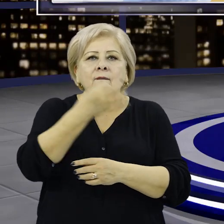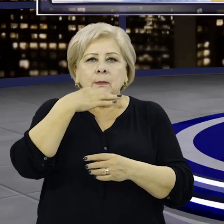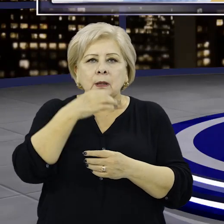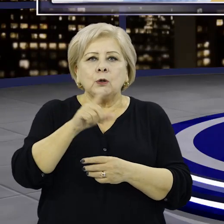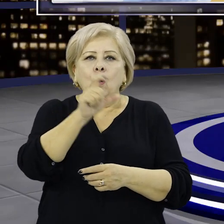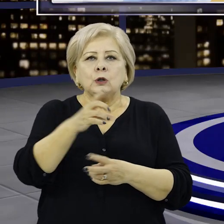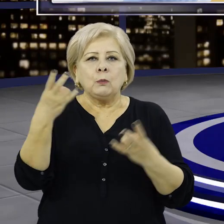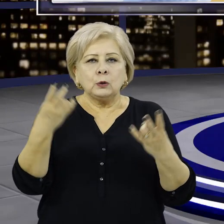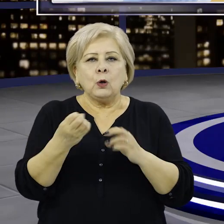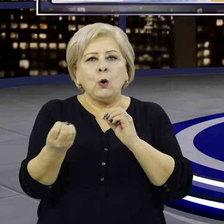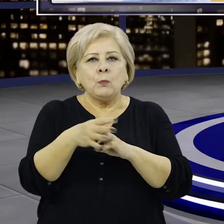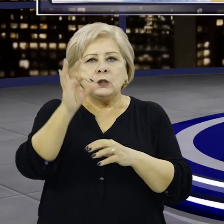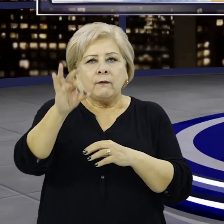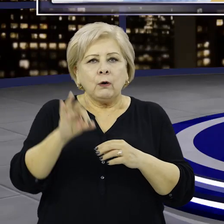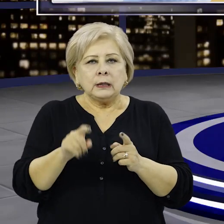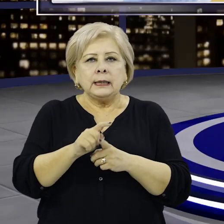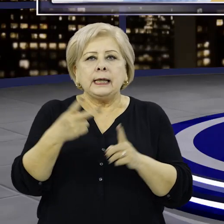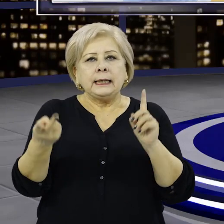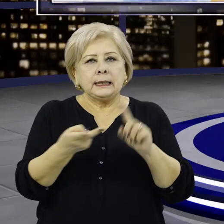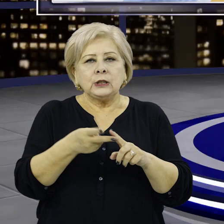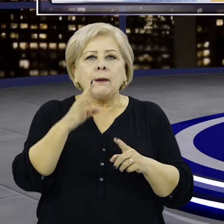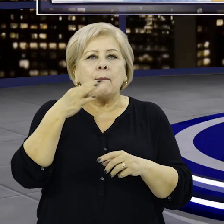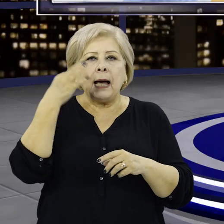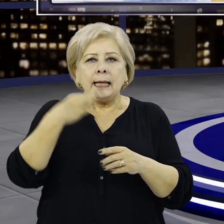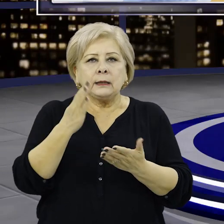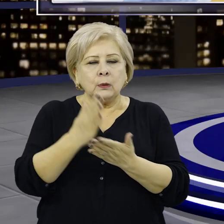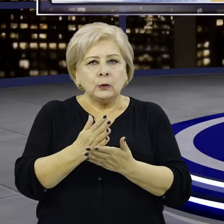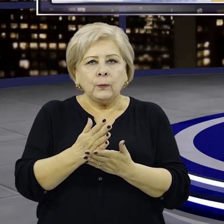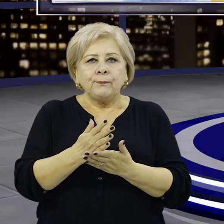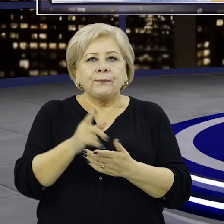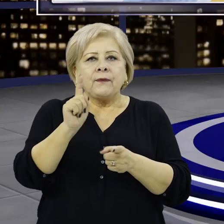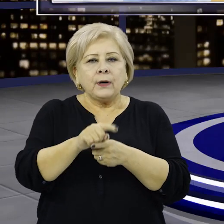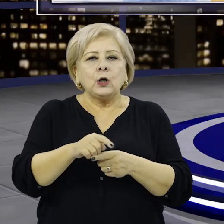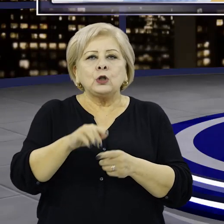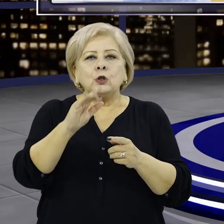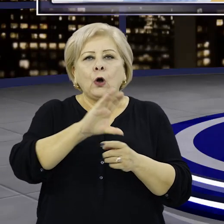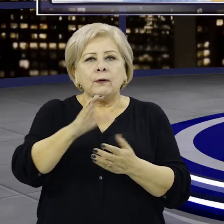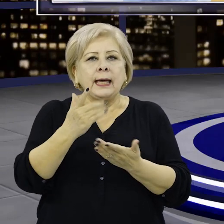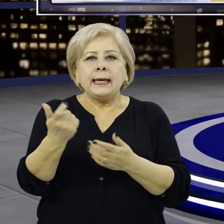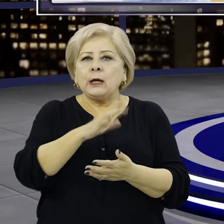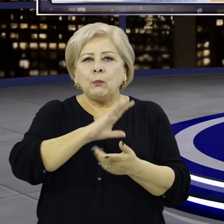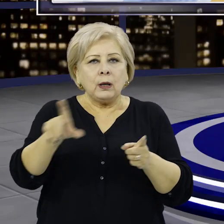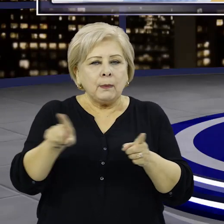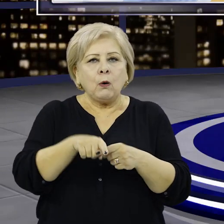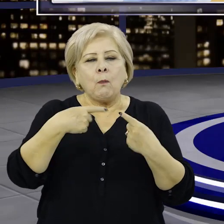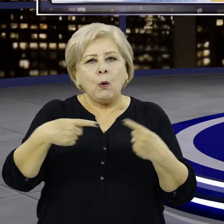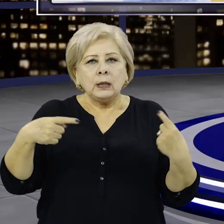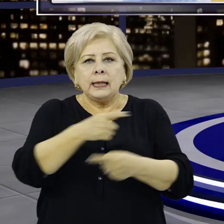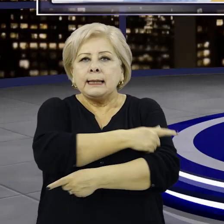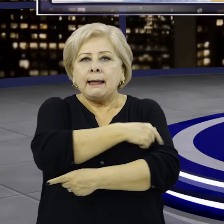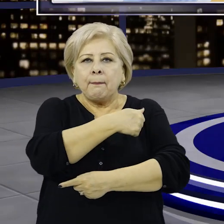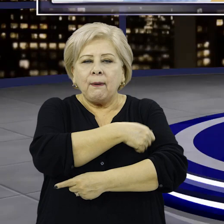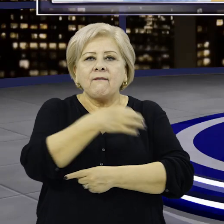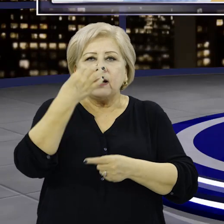farmatsevtika xodimlari uchun 15%ga, ikkinchi malaka toifasiga ega bo'lgan va toifaga ega bo'lmagan, shuningdek boshqa tibbiyot